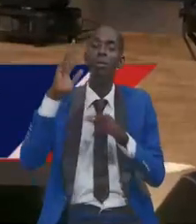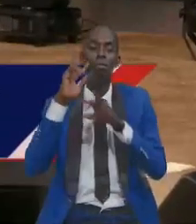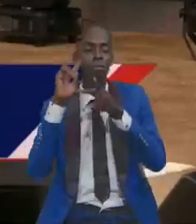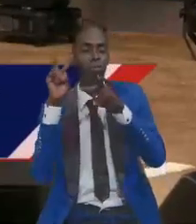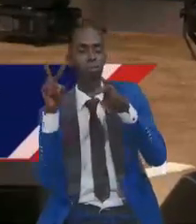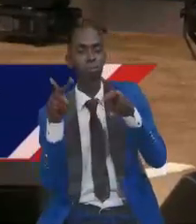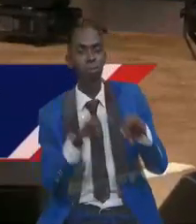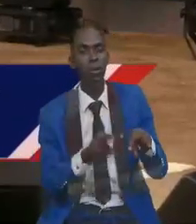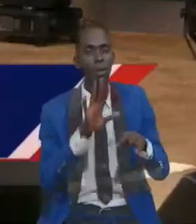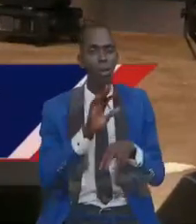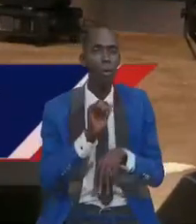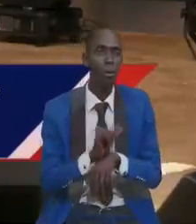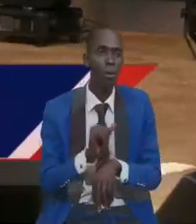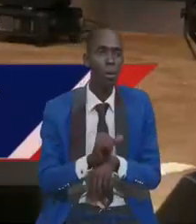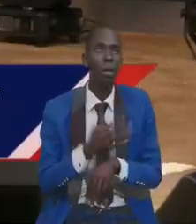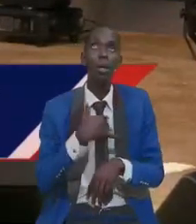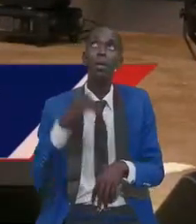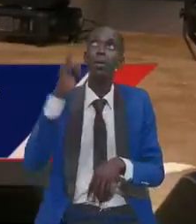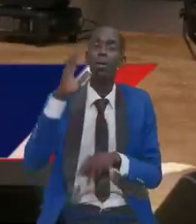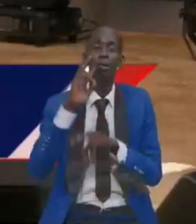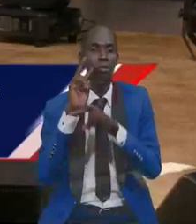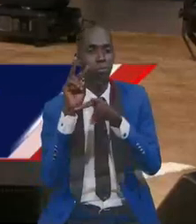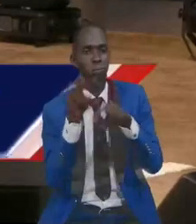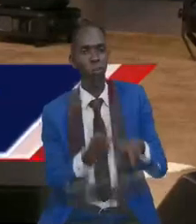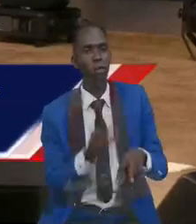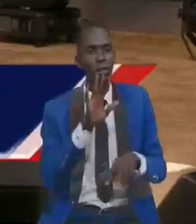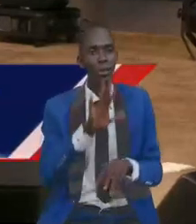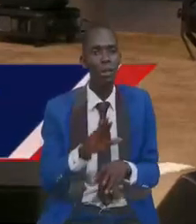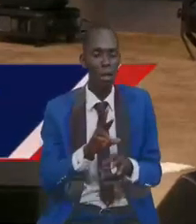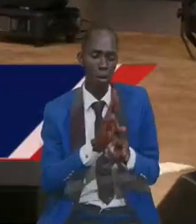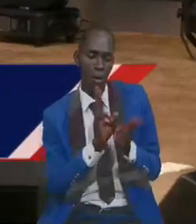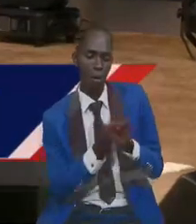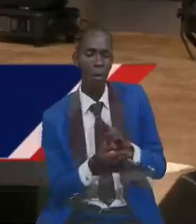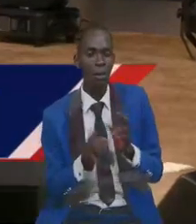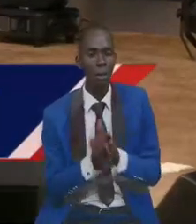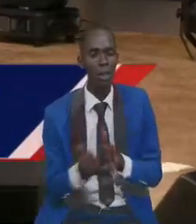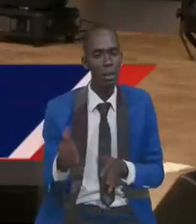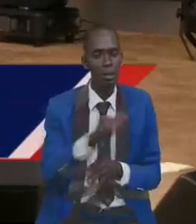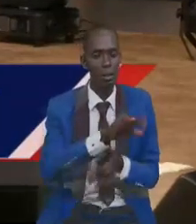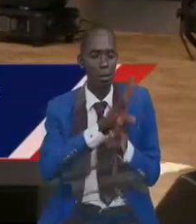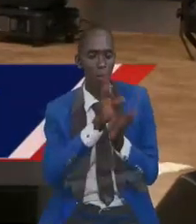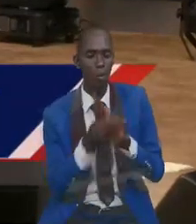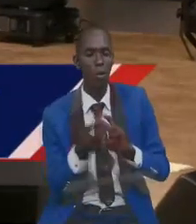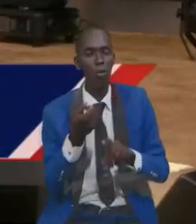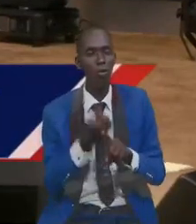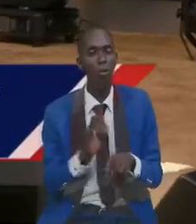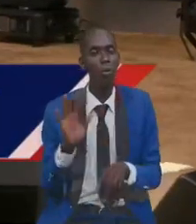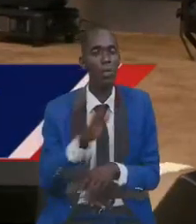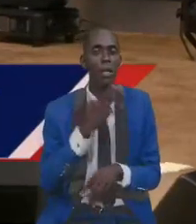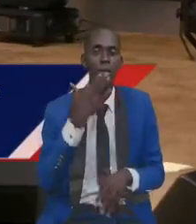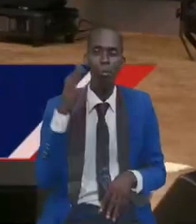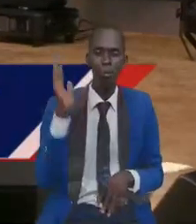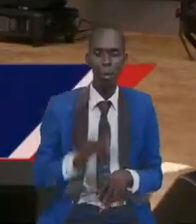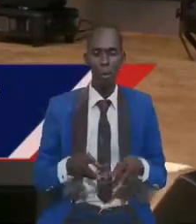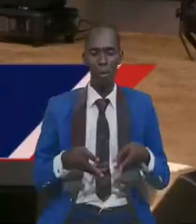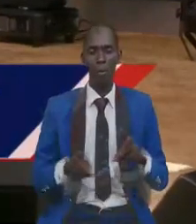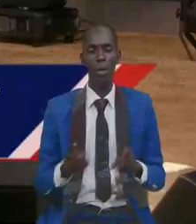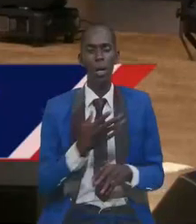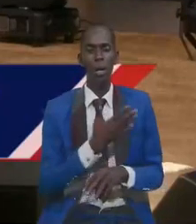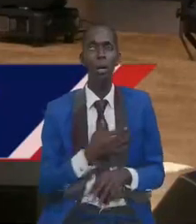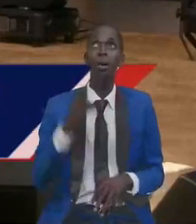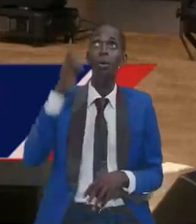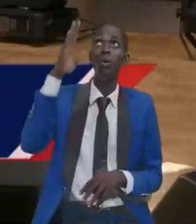Dieu vit qu'ils agissaient ainsi et qu'ils revenaient de leur mauvaise voie. Dieu a vu, alors Dieu se